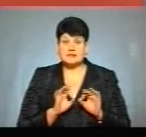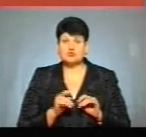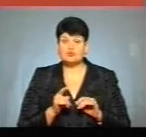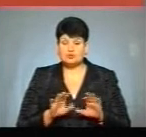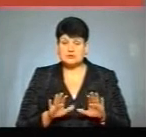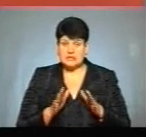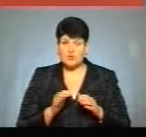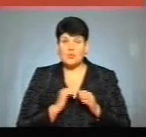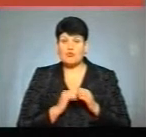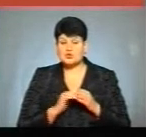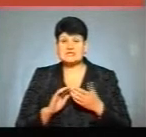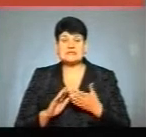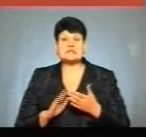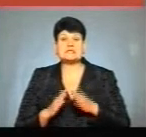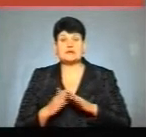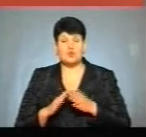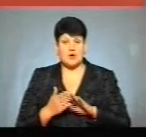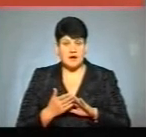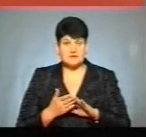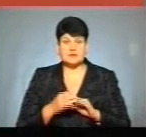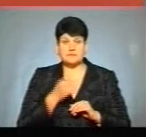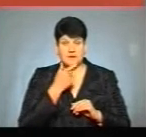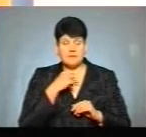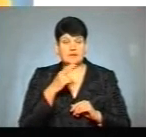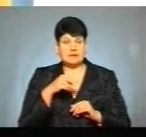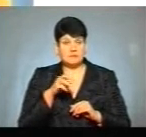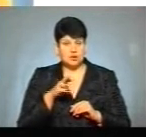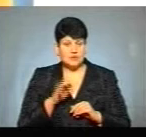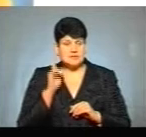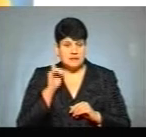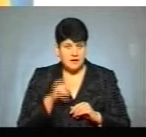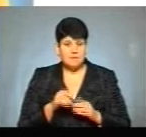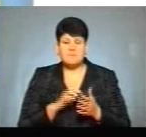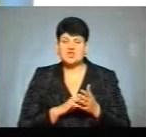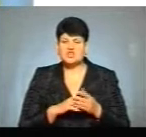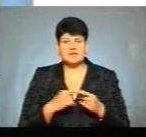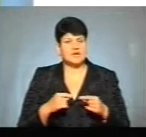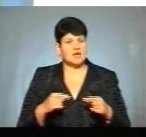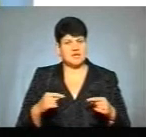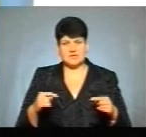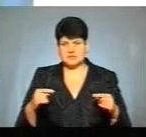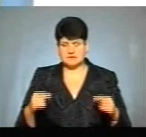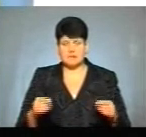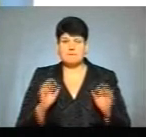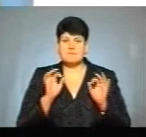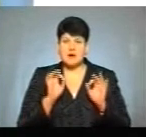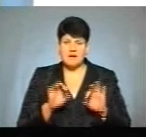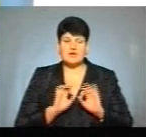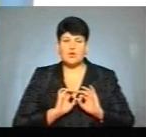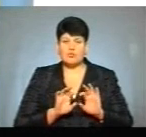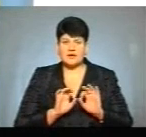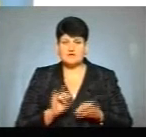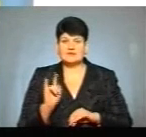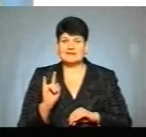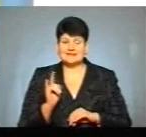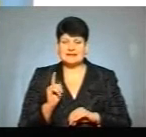В кожній ситуації, пан Дмитро знає, причини різні. Відповідно, правильно пояснювати